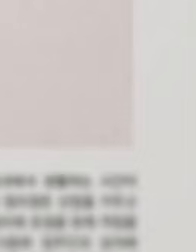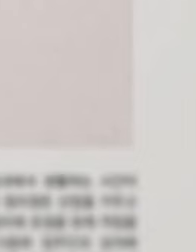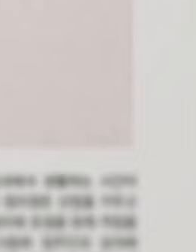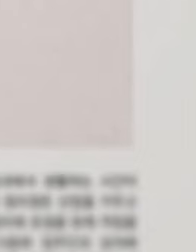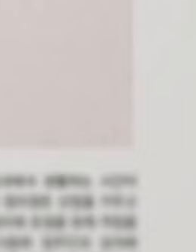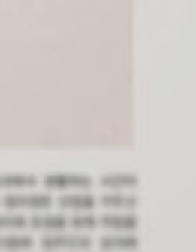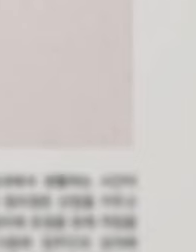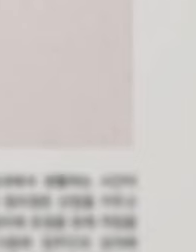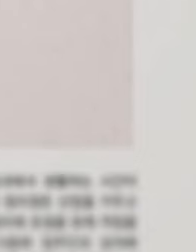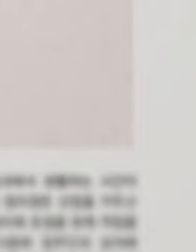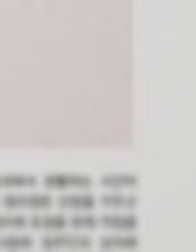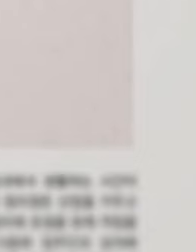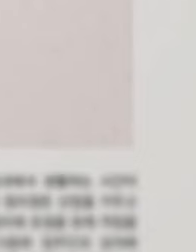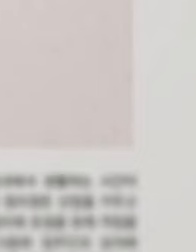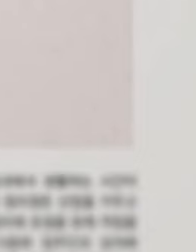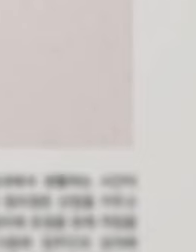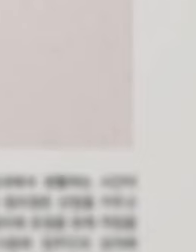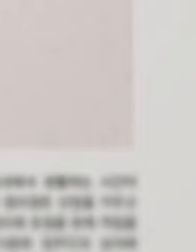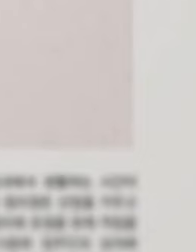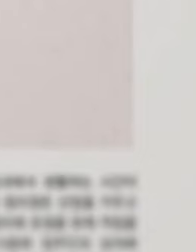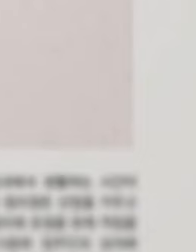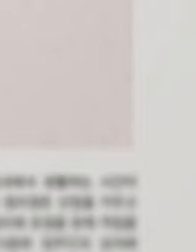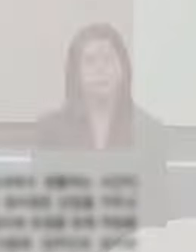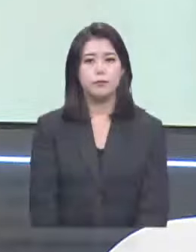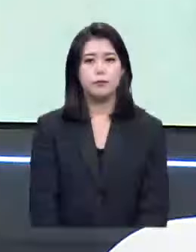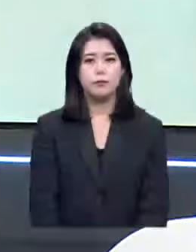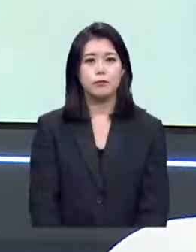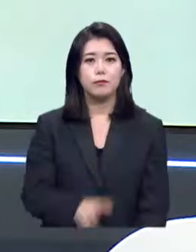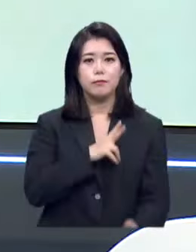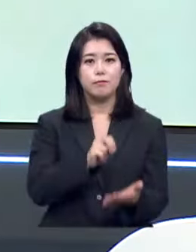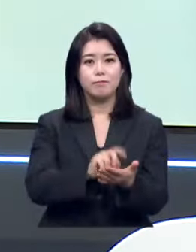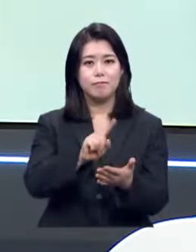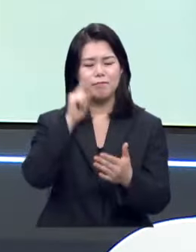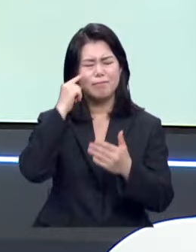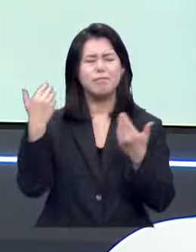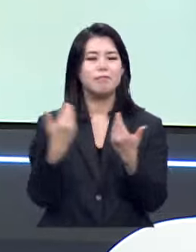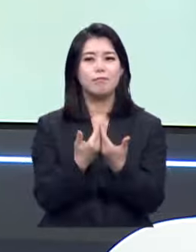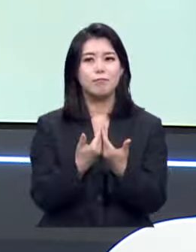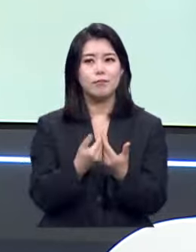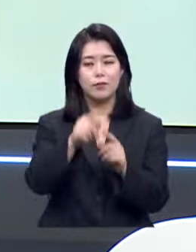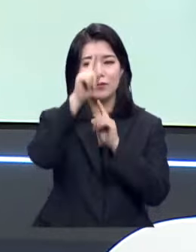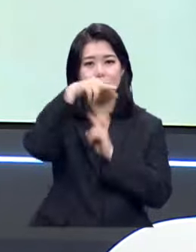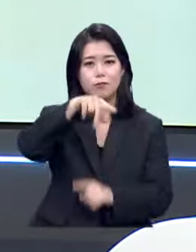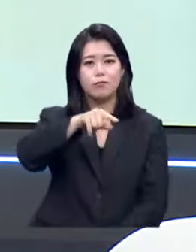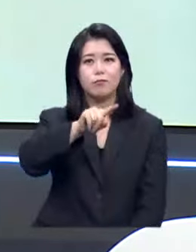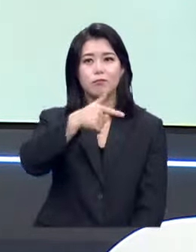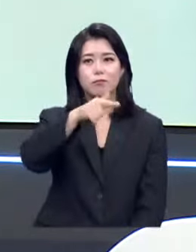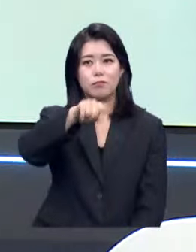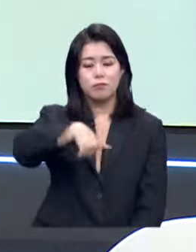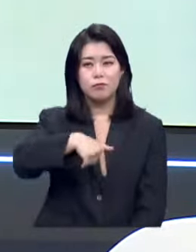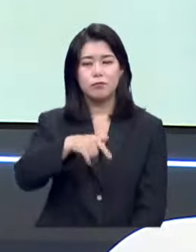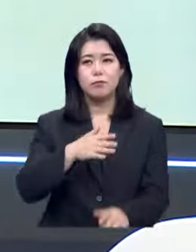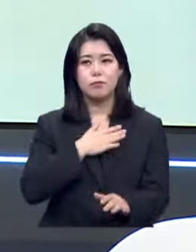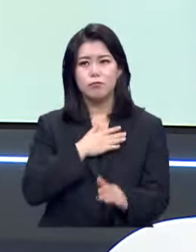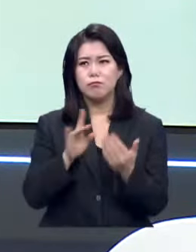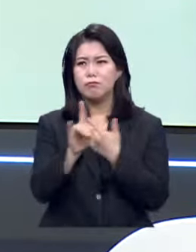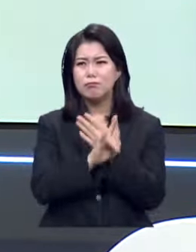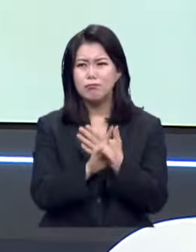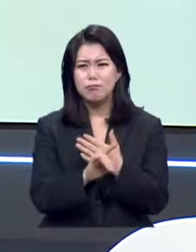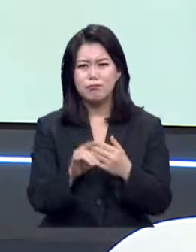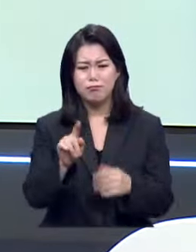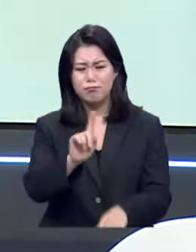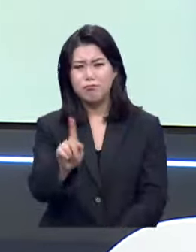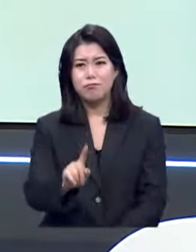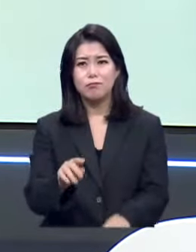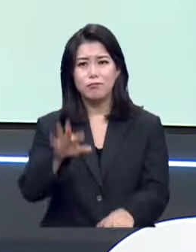전면 부인입니다 기사 같이 보시죠 이준석 용산 날 파라 변명 말미잘 못다 못해 윤상현 당선인의